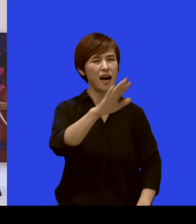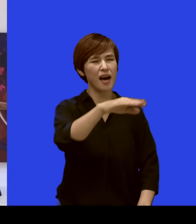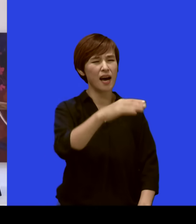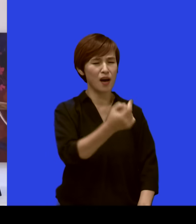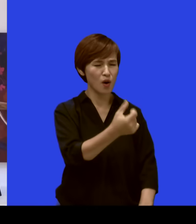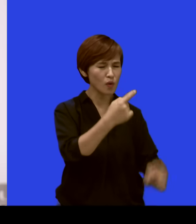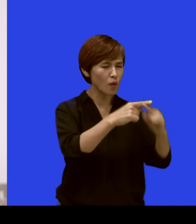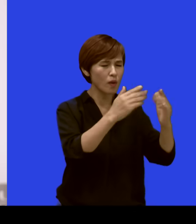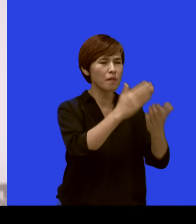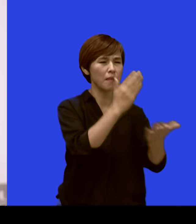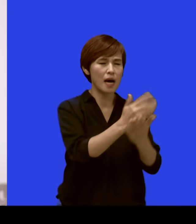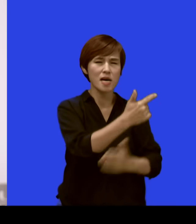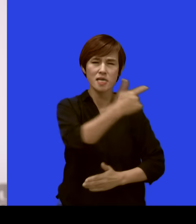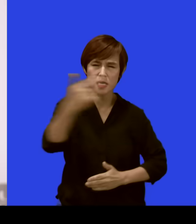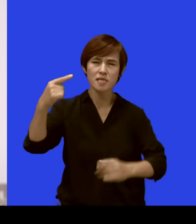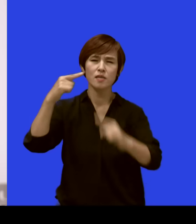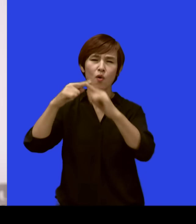가서 해라.